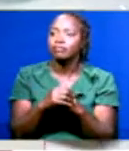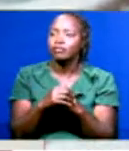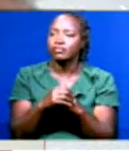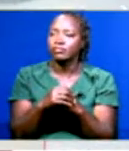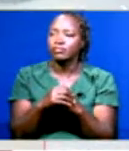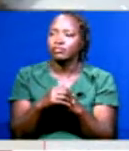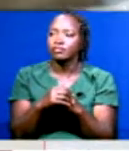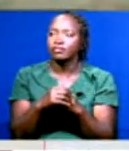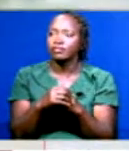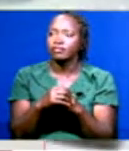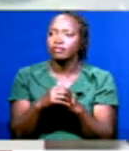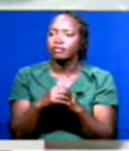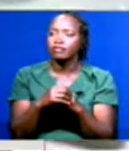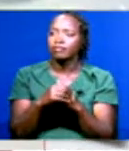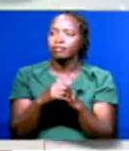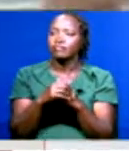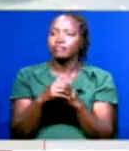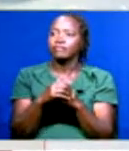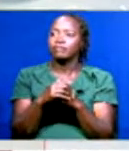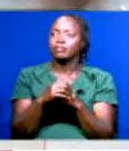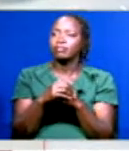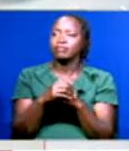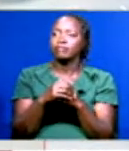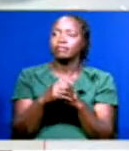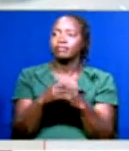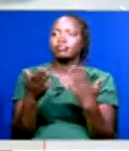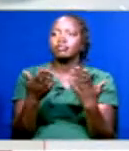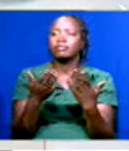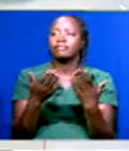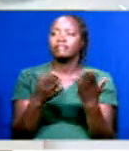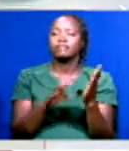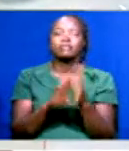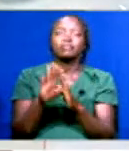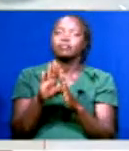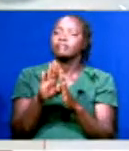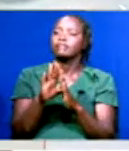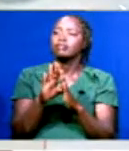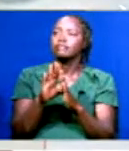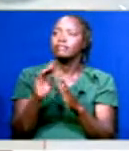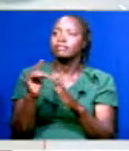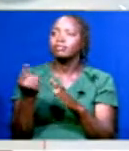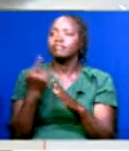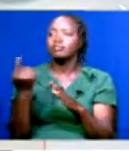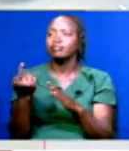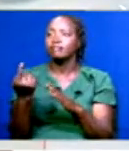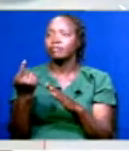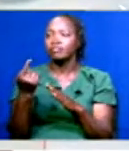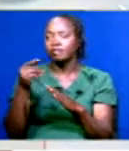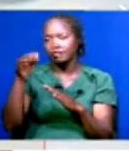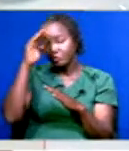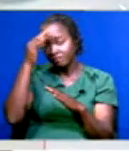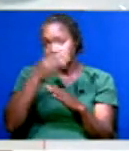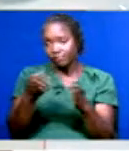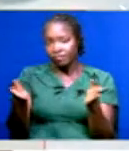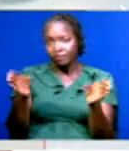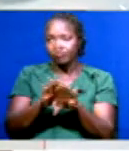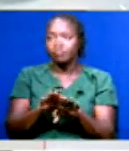Na tangu waliomba huko kumekuwa kuzuri. Ni maendeleo tu inaendelea. Hata baa ilikuwa huko tukafunga.